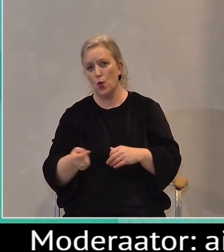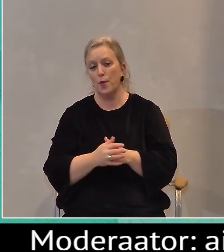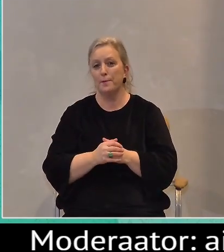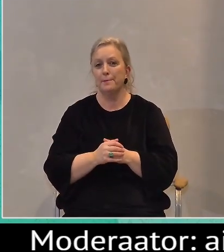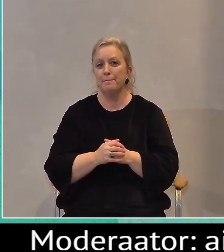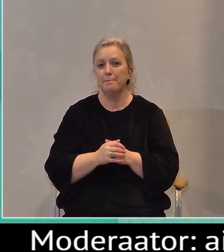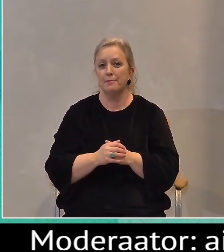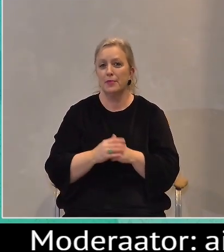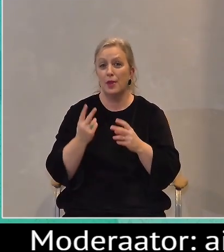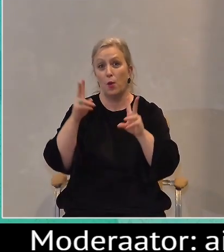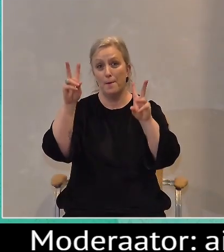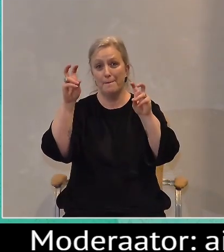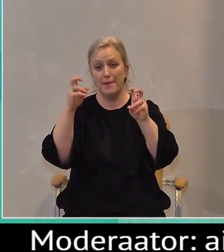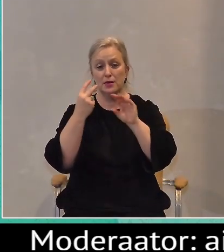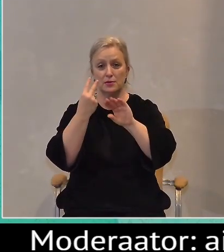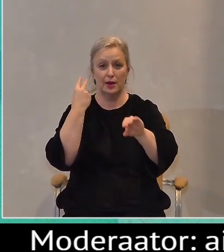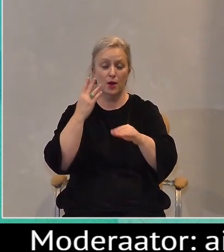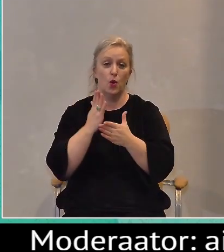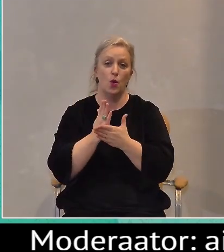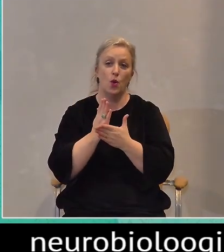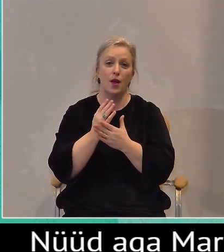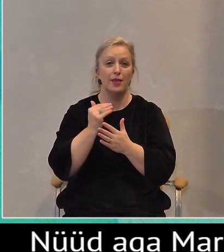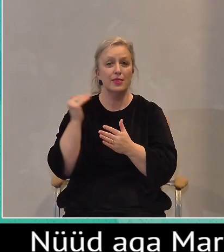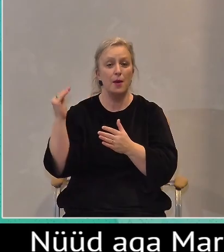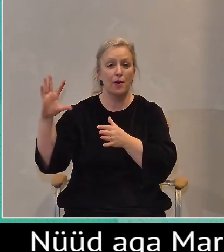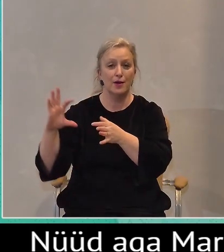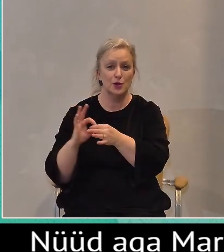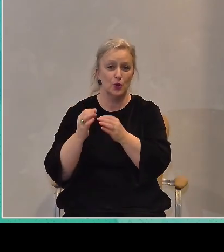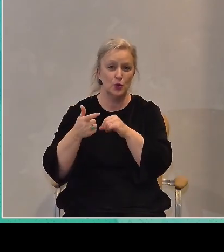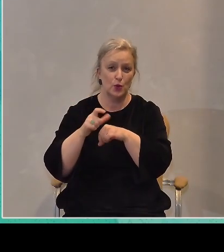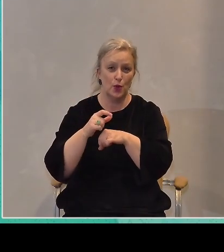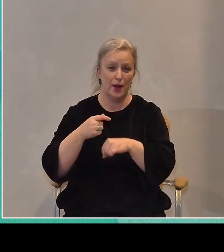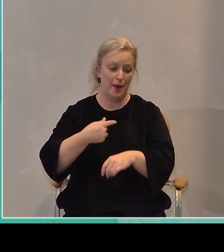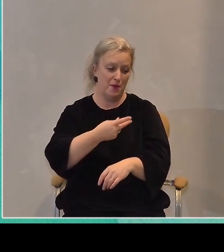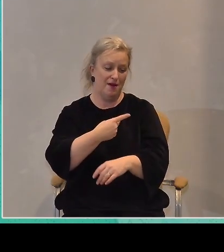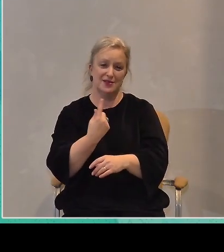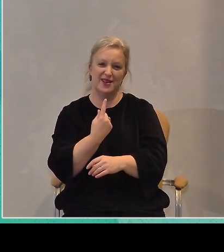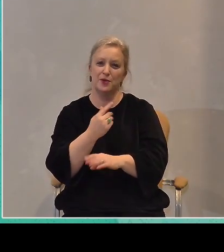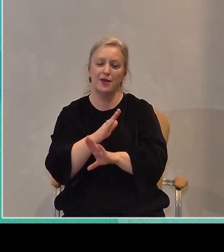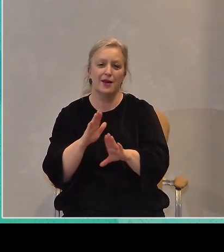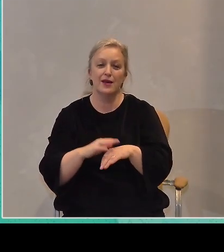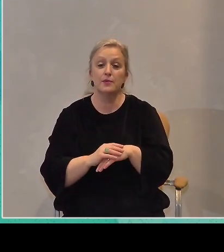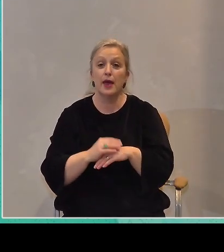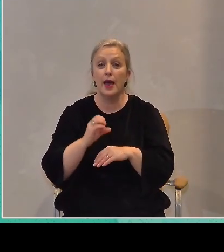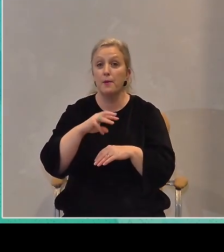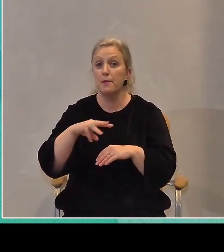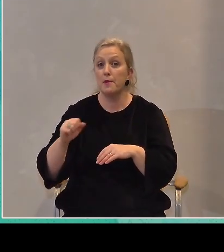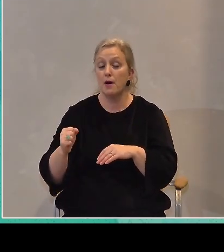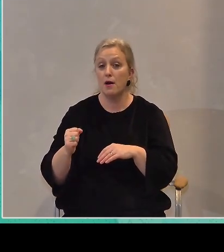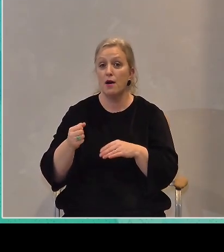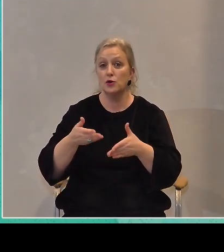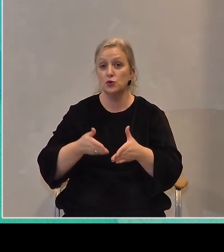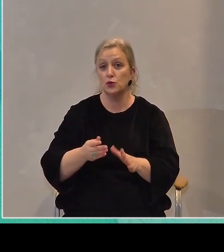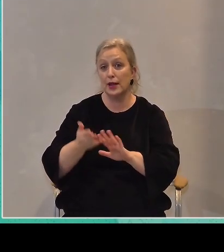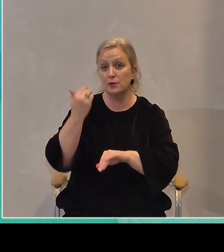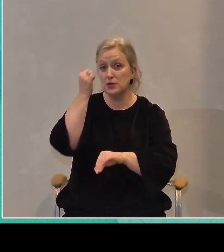nagu pealtkirjast ka nähtub, siis temaga on seotud palju rohkem kui ainult meie kaks. Emma sündis eelmise